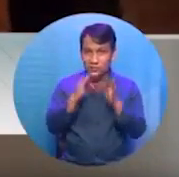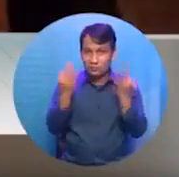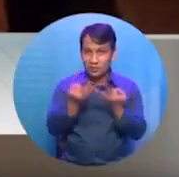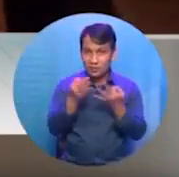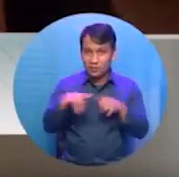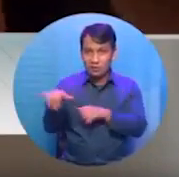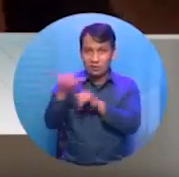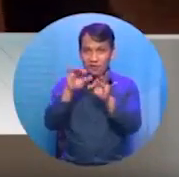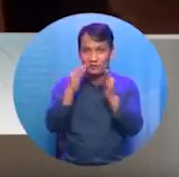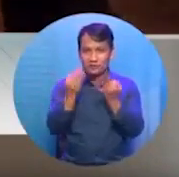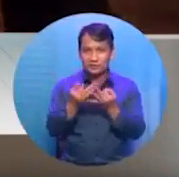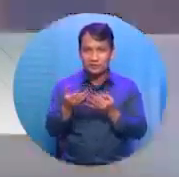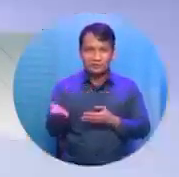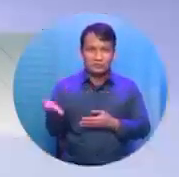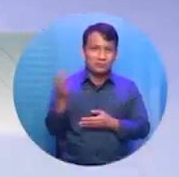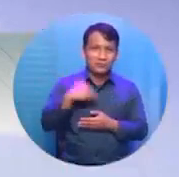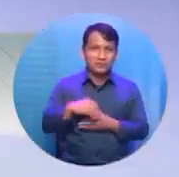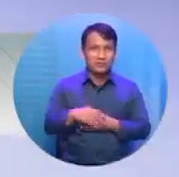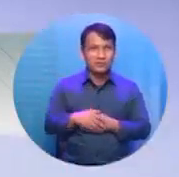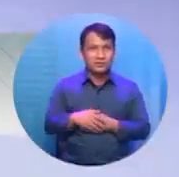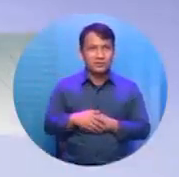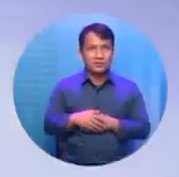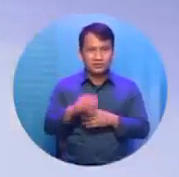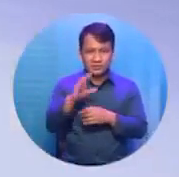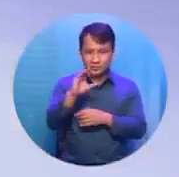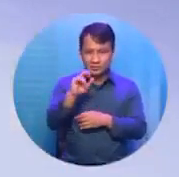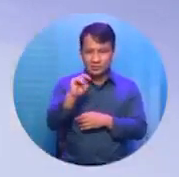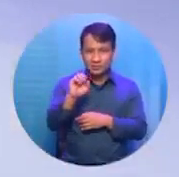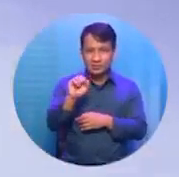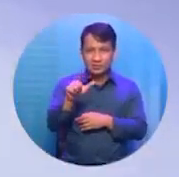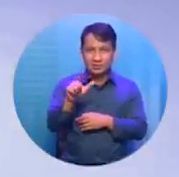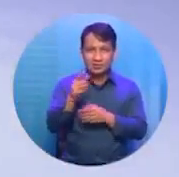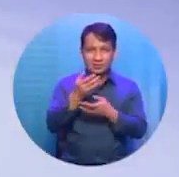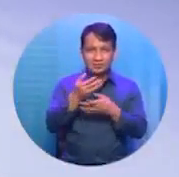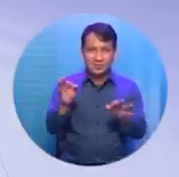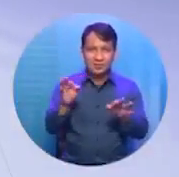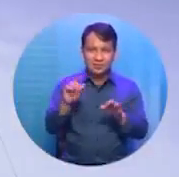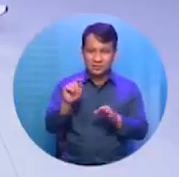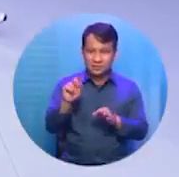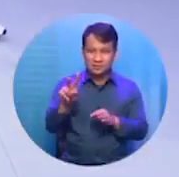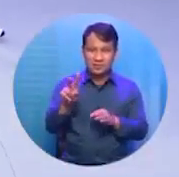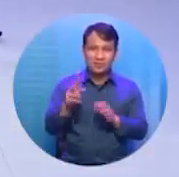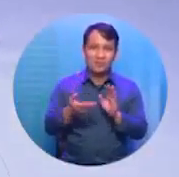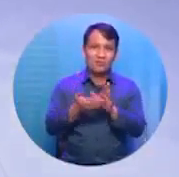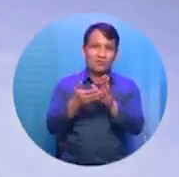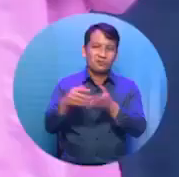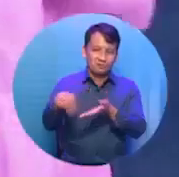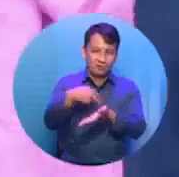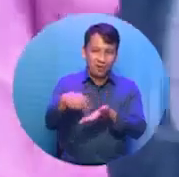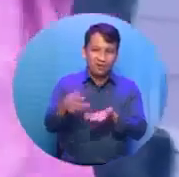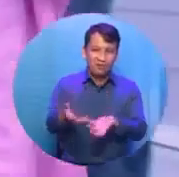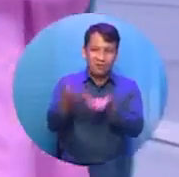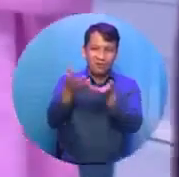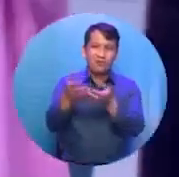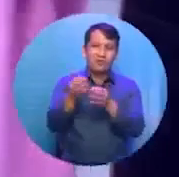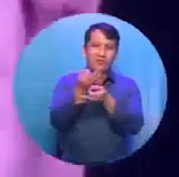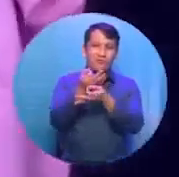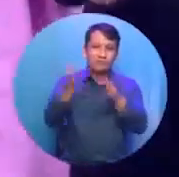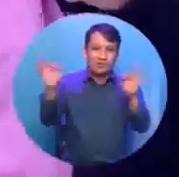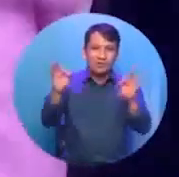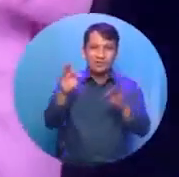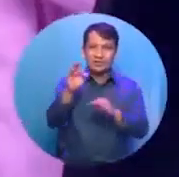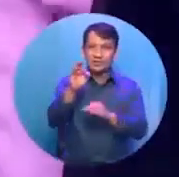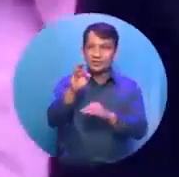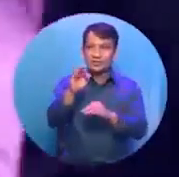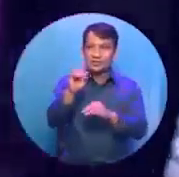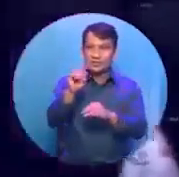buong family. Pasok! Signal! KTV! Awesome ang dance moves mo, kaya meron ka Signal TV